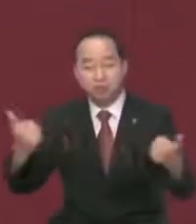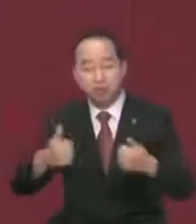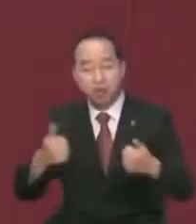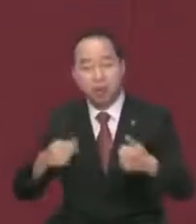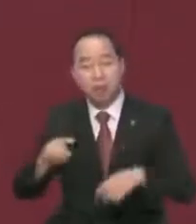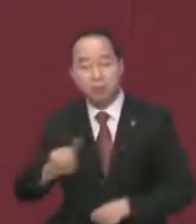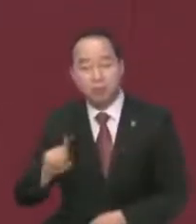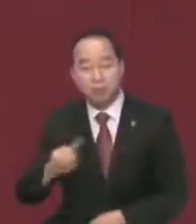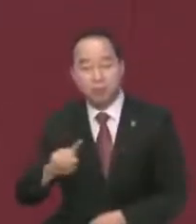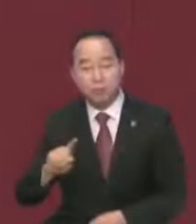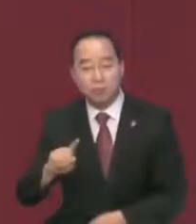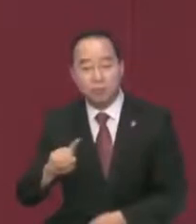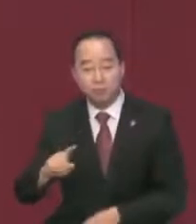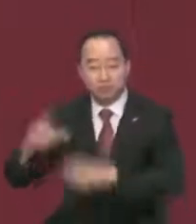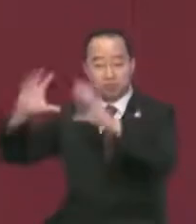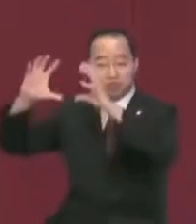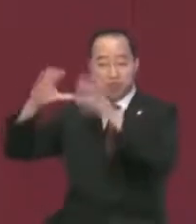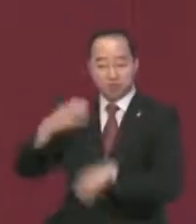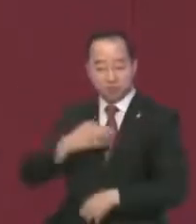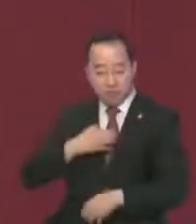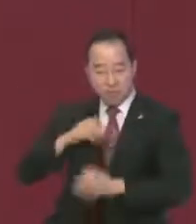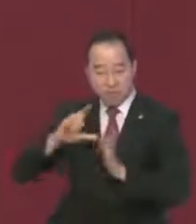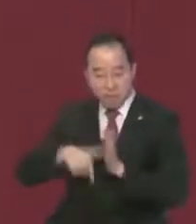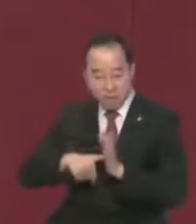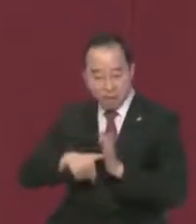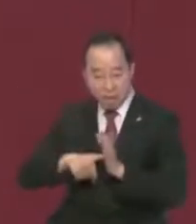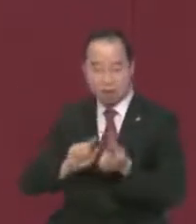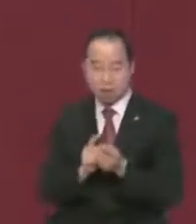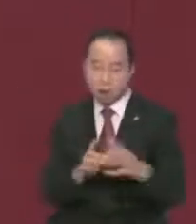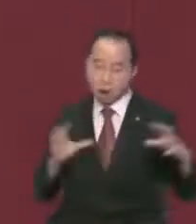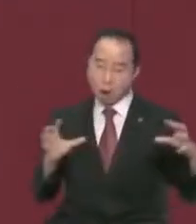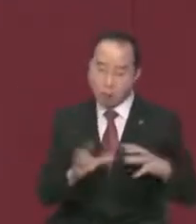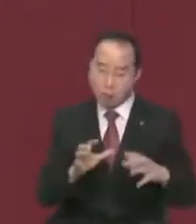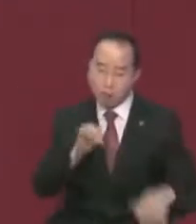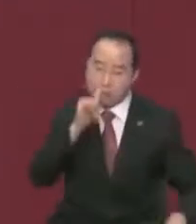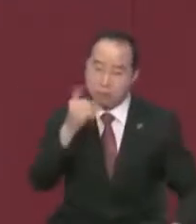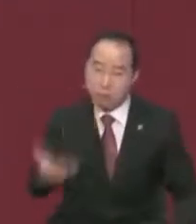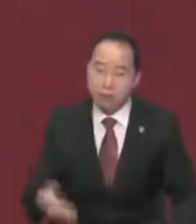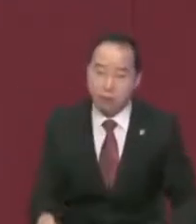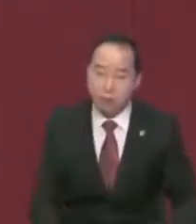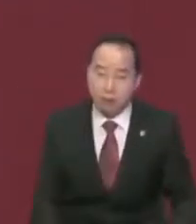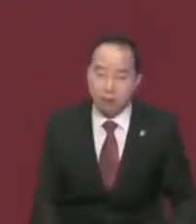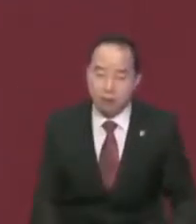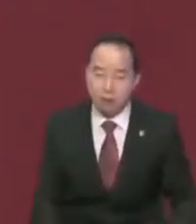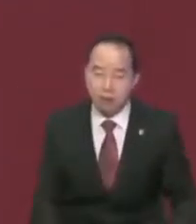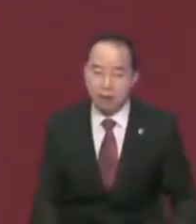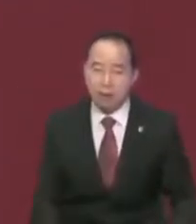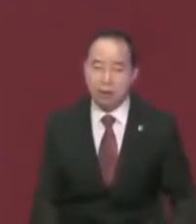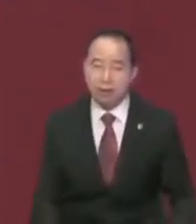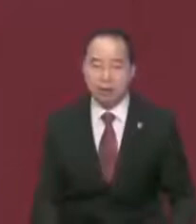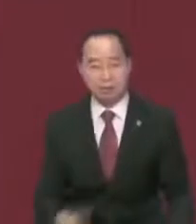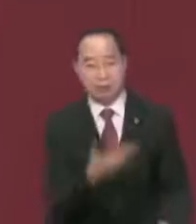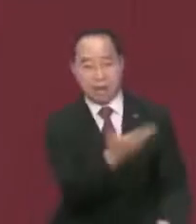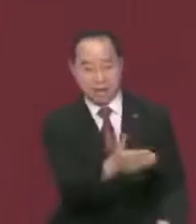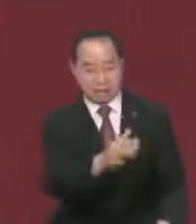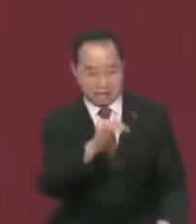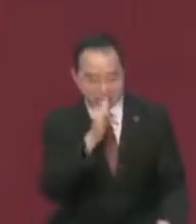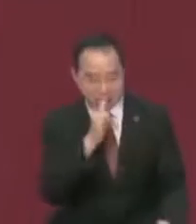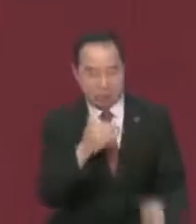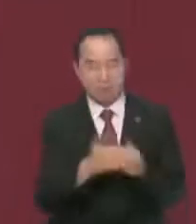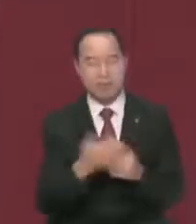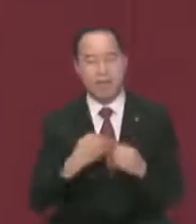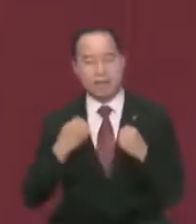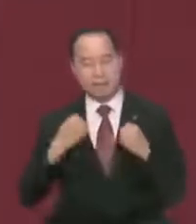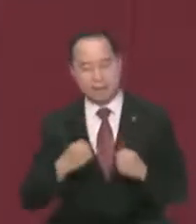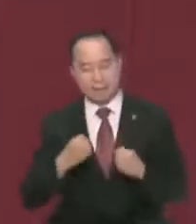국가적 위기 앞에서 정치도 연대하고 협력합니까? 우분투, 당신이 있어 내가 있다고